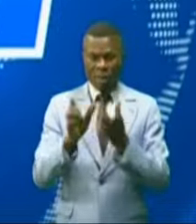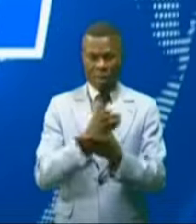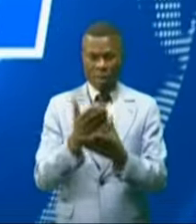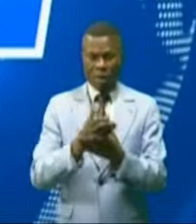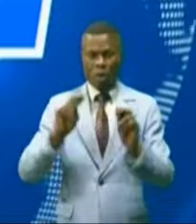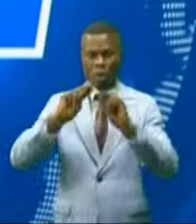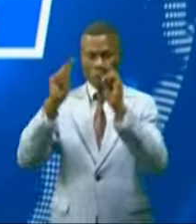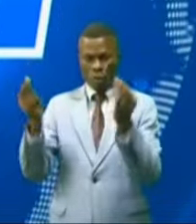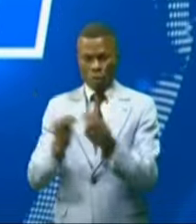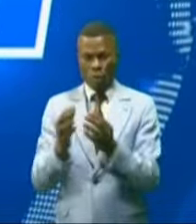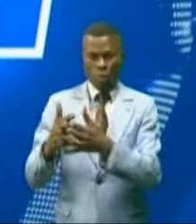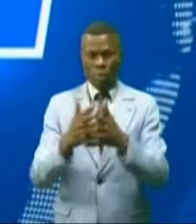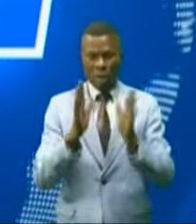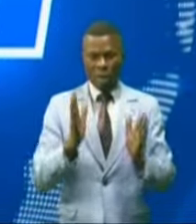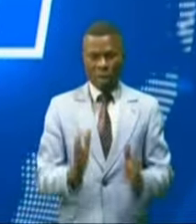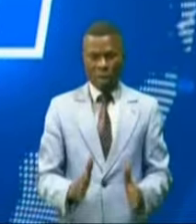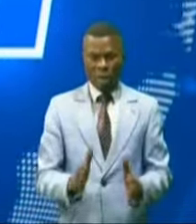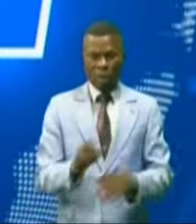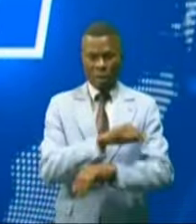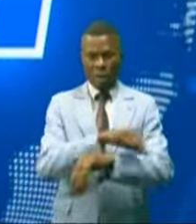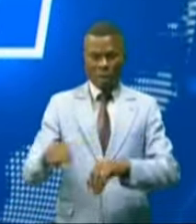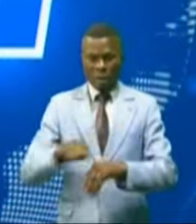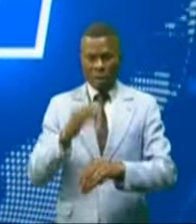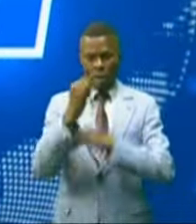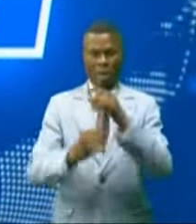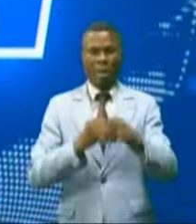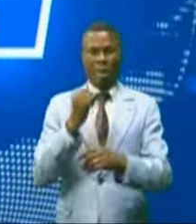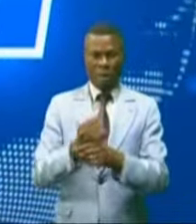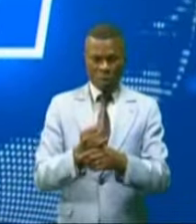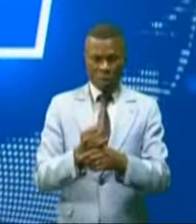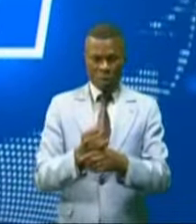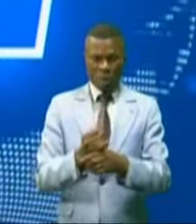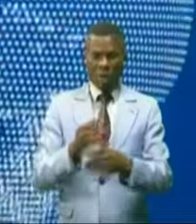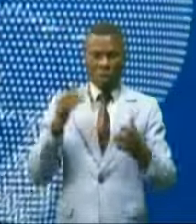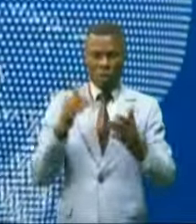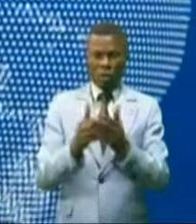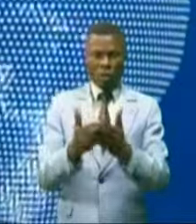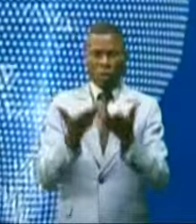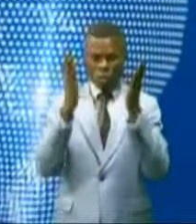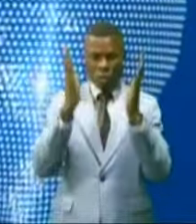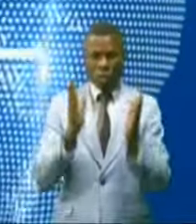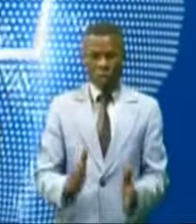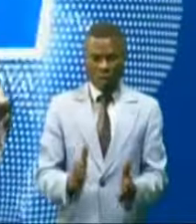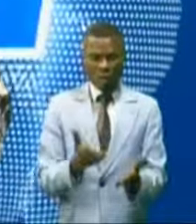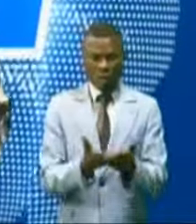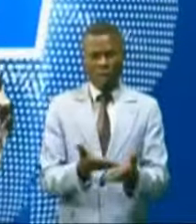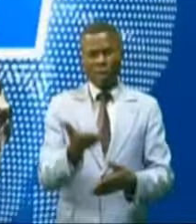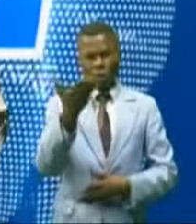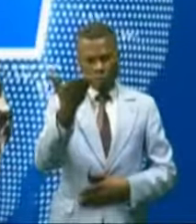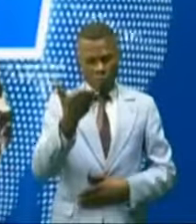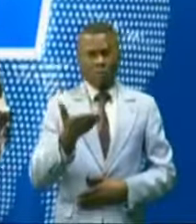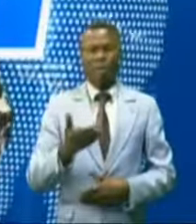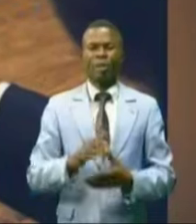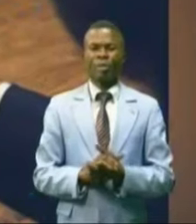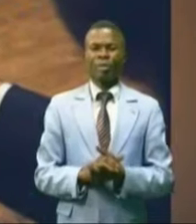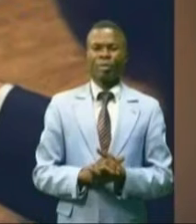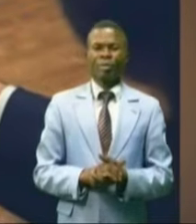la délégation américaine du Bureau international contre les étudiants. Cédric Kenina pour le